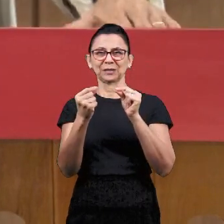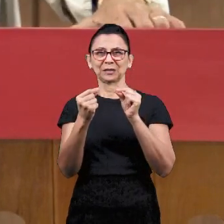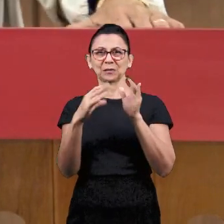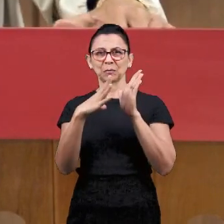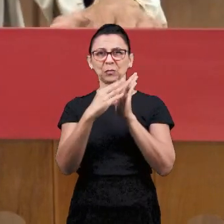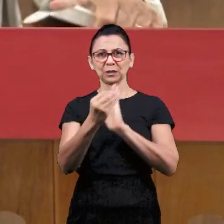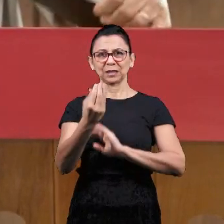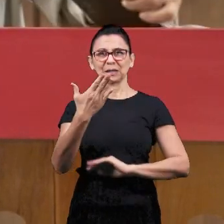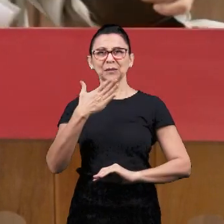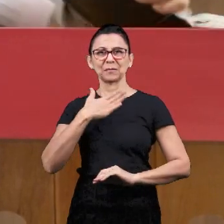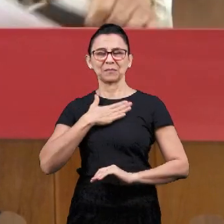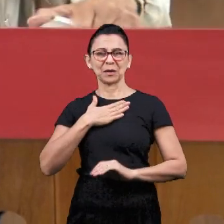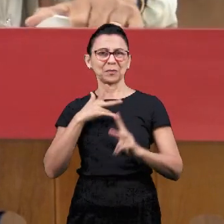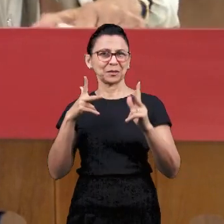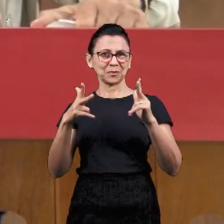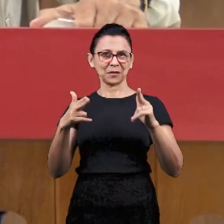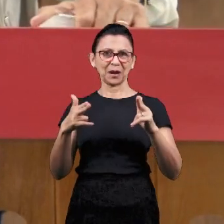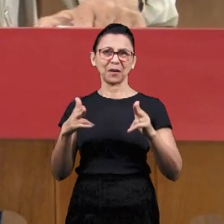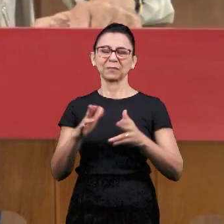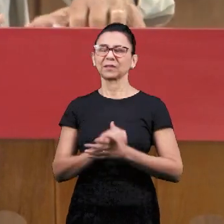suis sûr que tu pries pour moi.